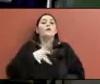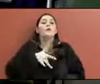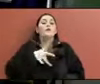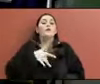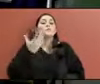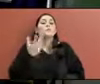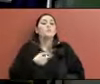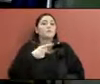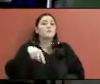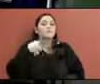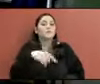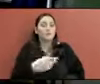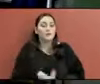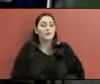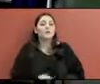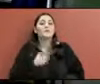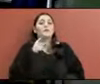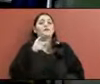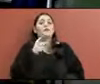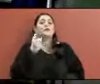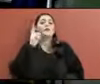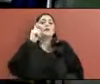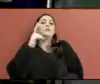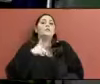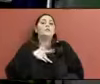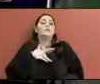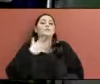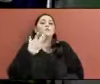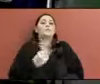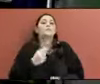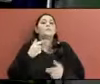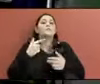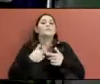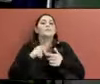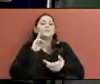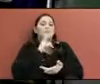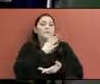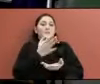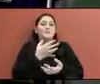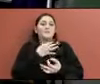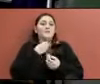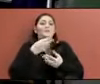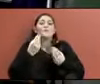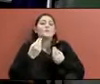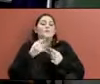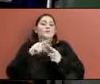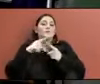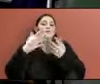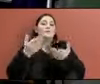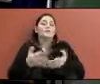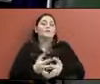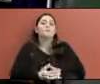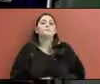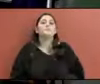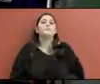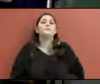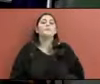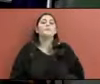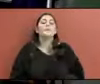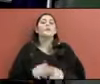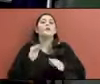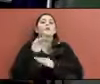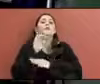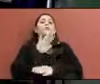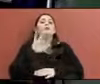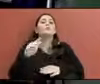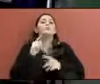sizden demiş. Senden de Allah razı olsun Fatma teyzem. Teşekkür ediyorum. Hazan Hanım, yaşam tüm